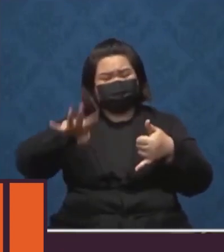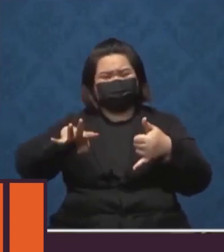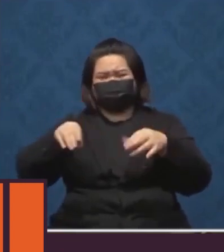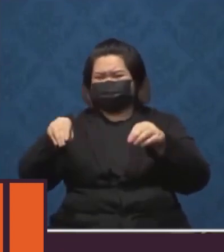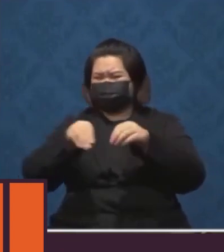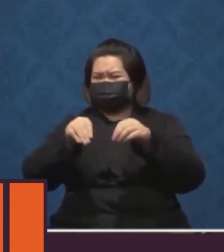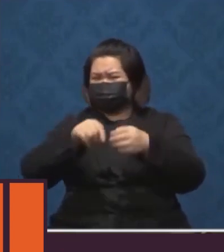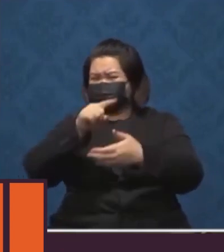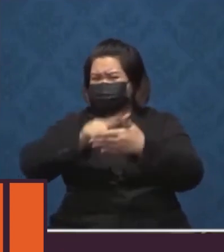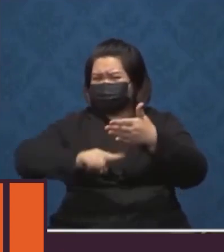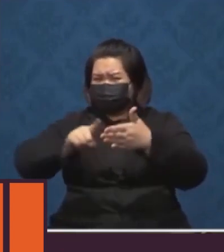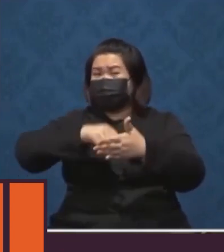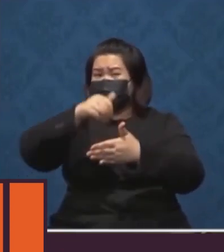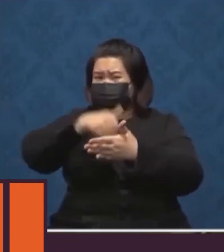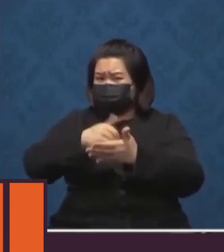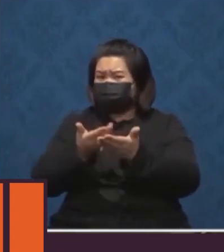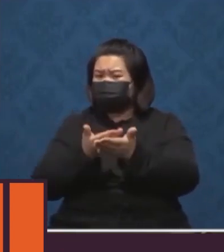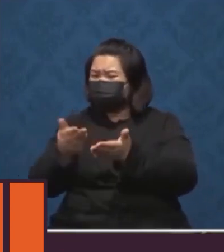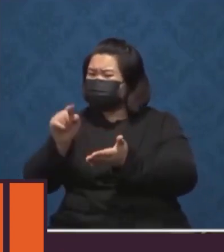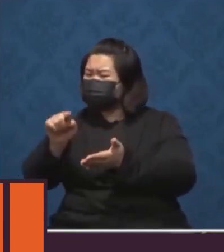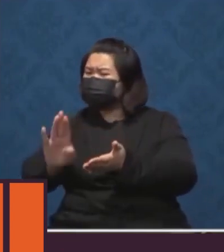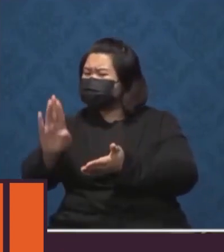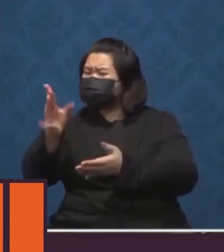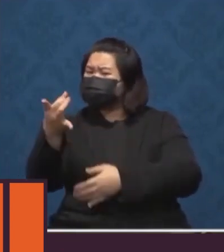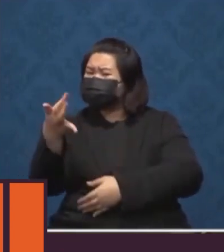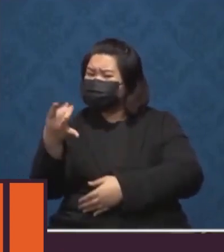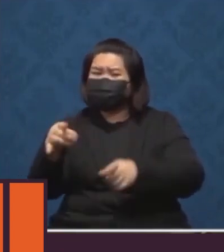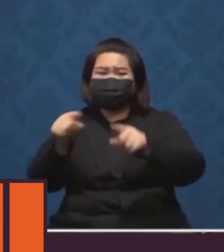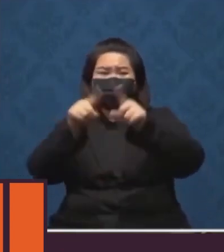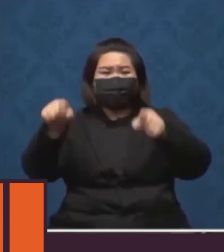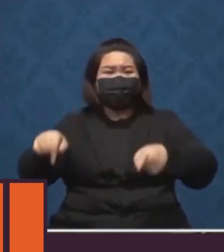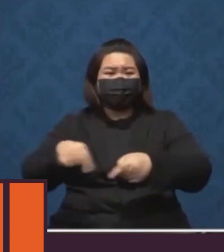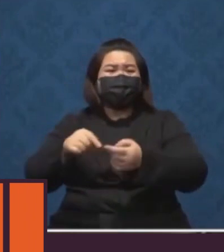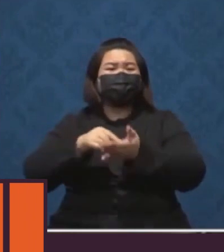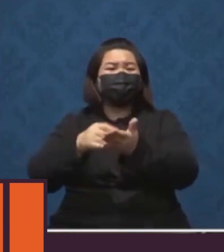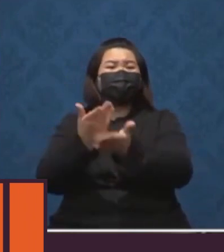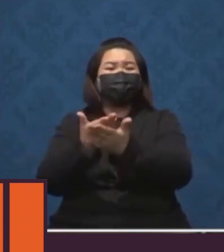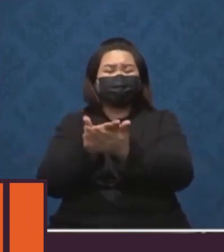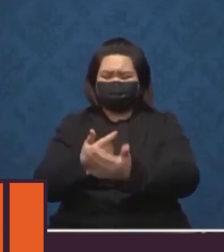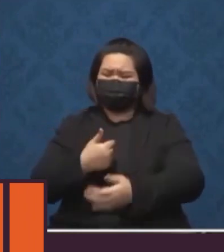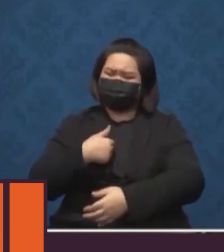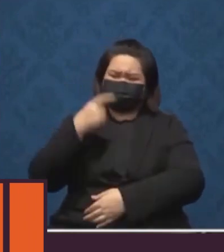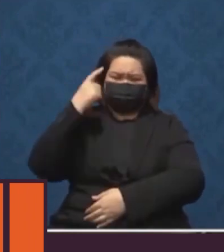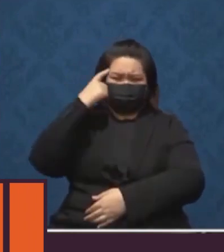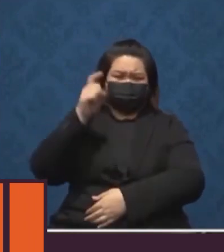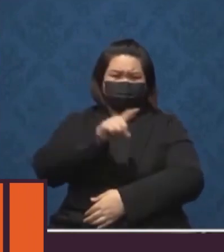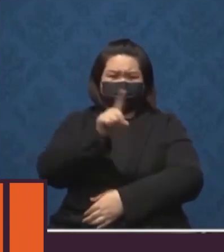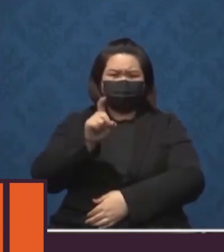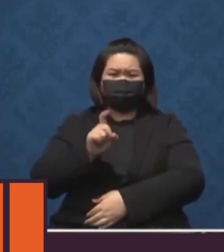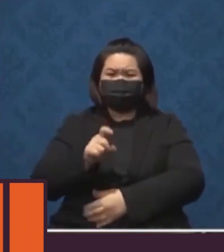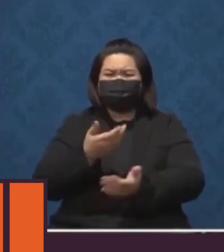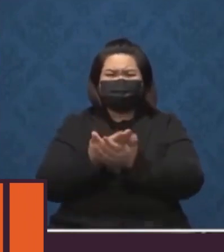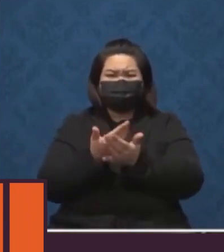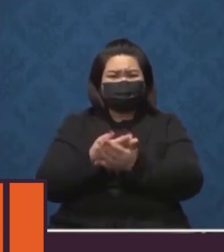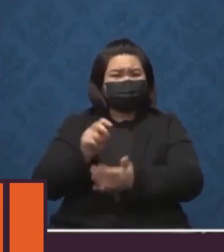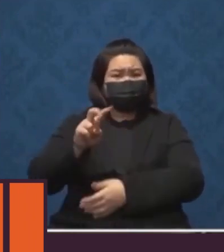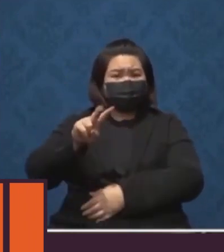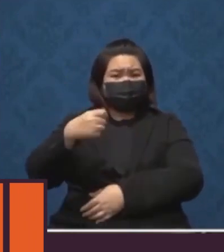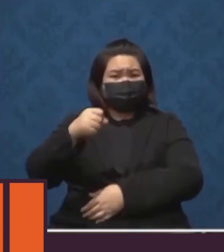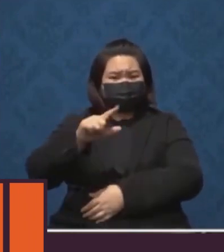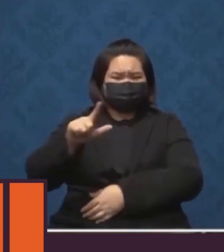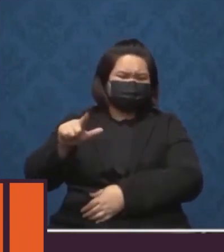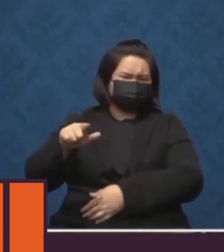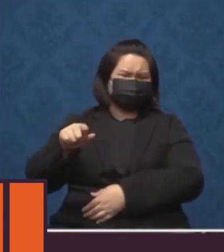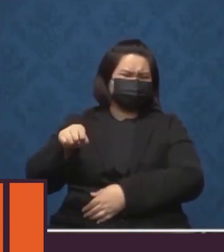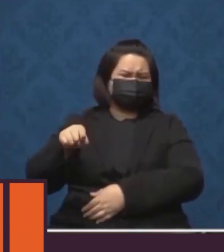เลอกตั้งจัดซื้อจากใครทไหนกไม่รู้ ใบเสนอราคาก็ไม่มีแล้อย่นี้จะไมใหผมคดได้ไงครัว่างบประมาณส่วนนี้ จะถูกไป